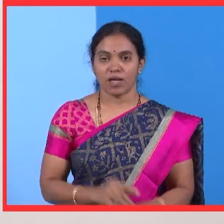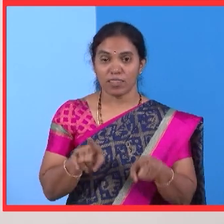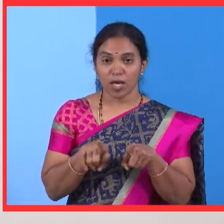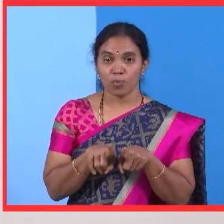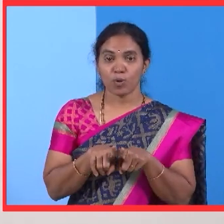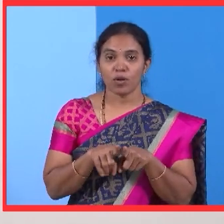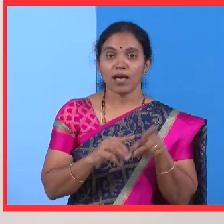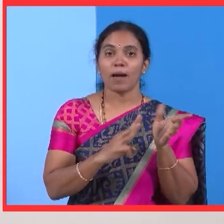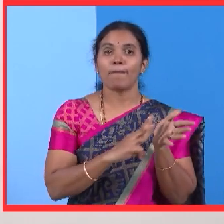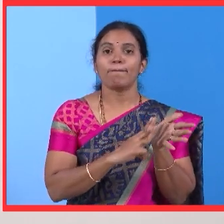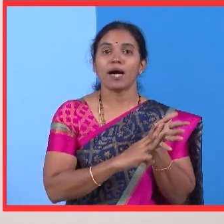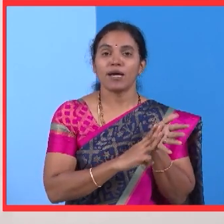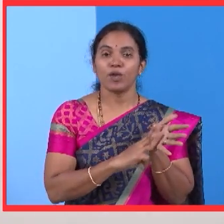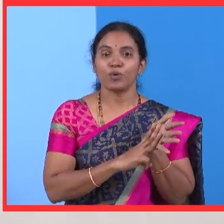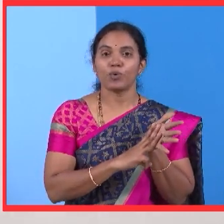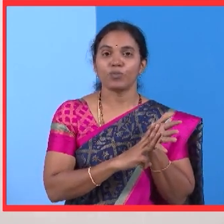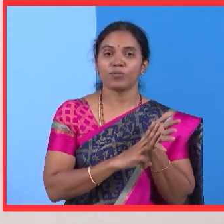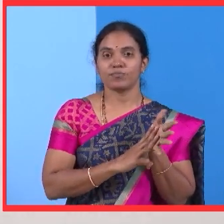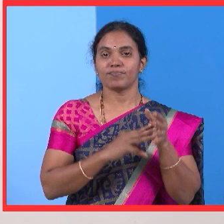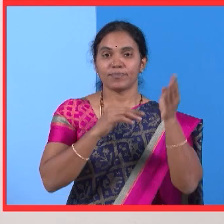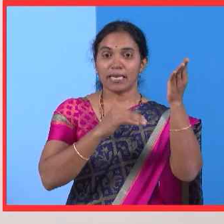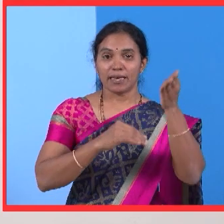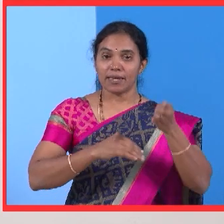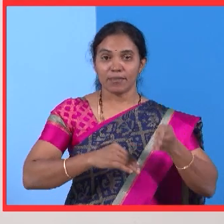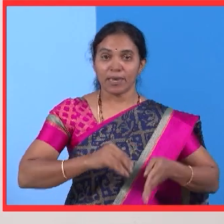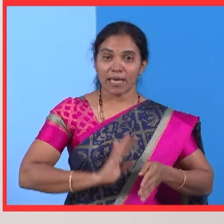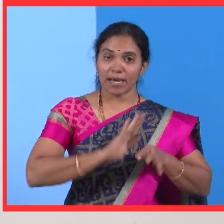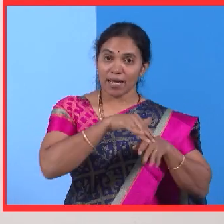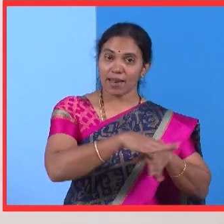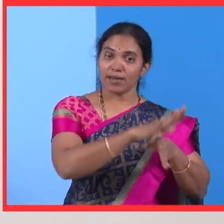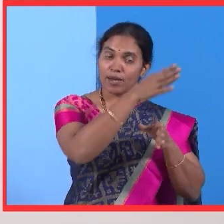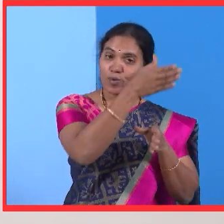அரபிக்கடல் கடற்கரையோர ஒரு நகரமாகும் அதில்